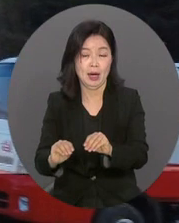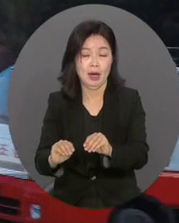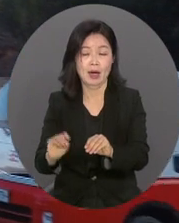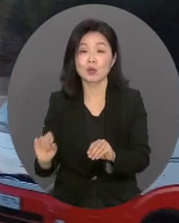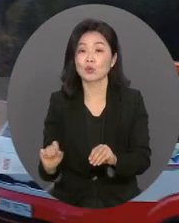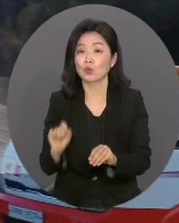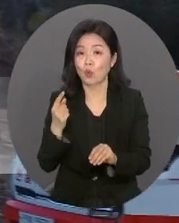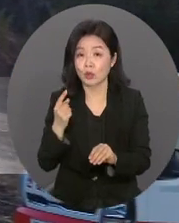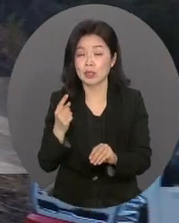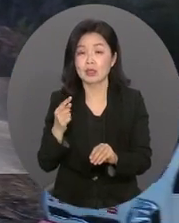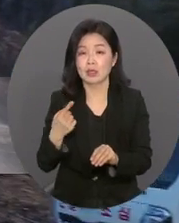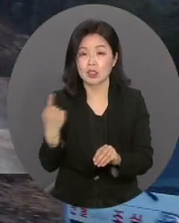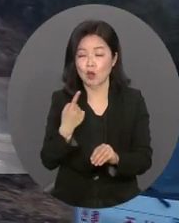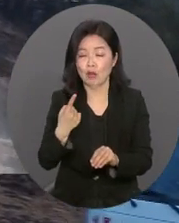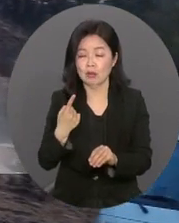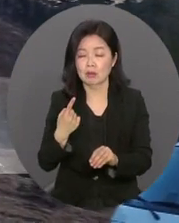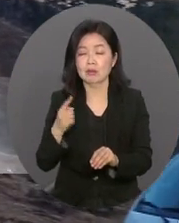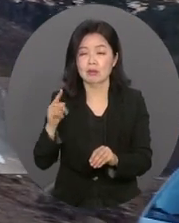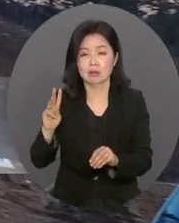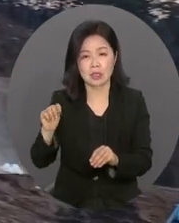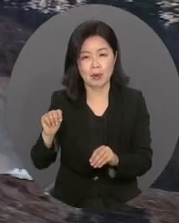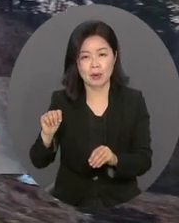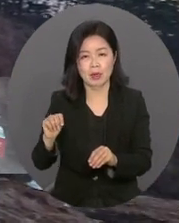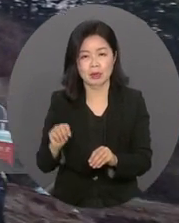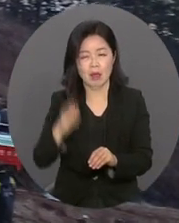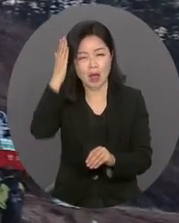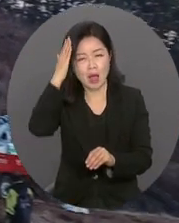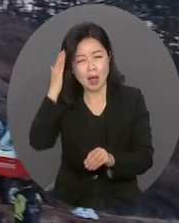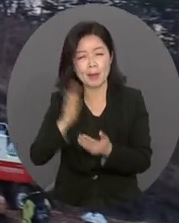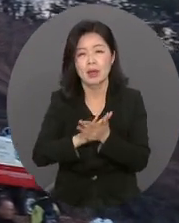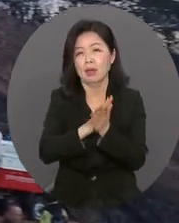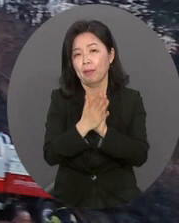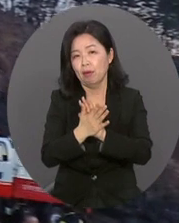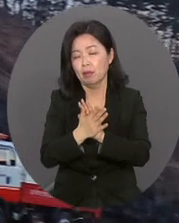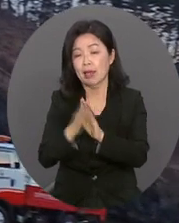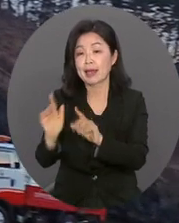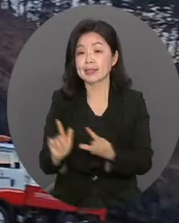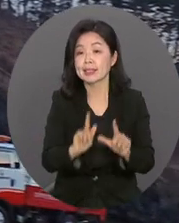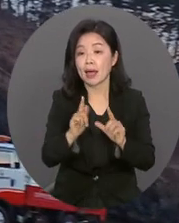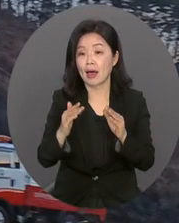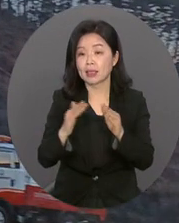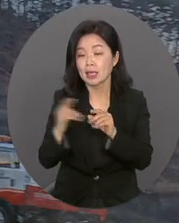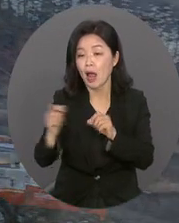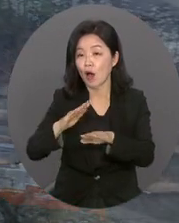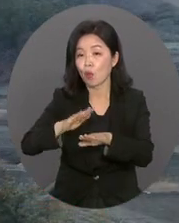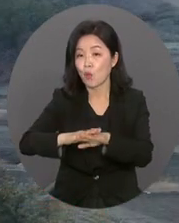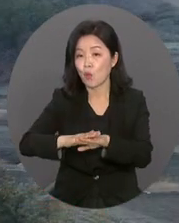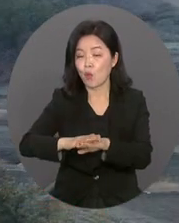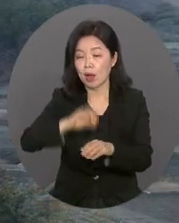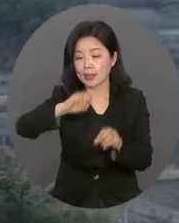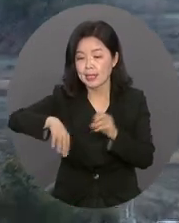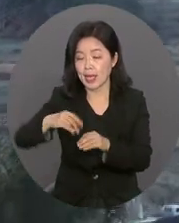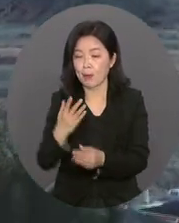불로 산림 1000제곱미터가 잿더미로 변했습니다. 보성군은 주민이 산 인근 밭에서 농산 폐기물을 태우던